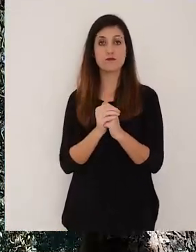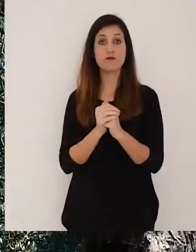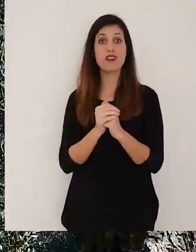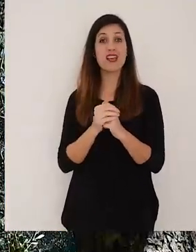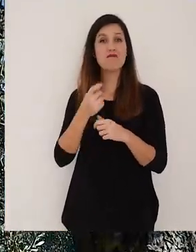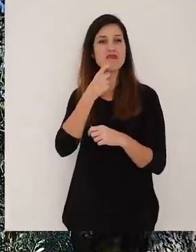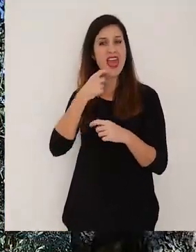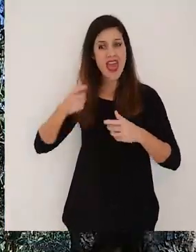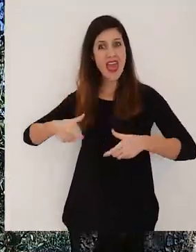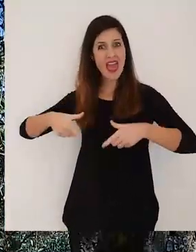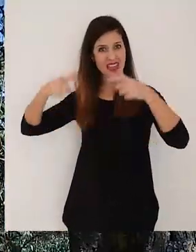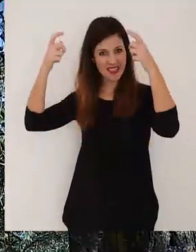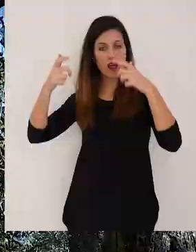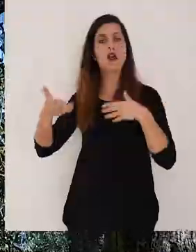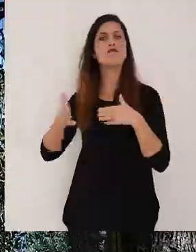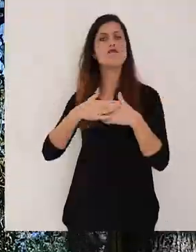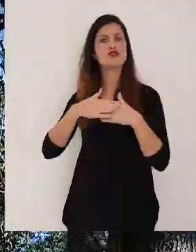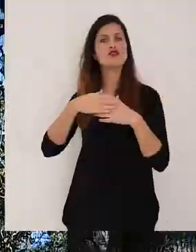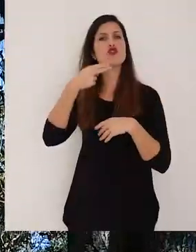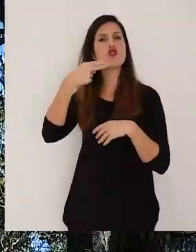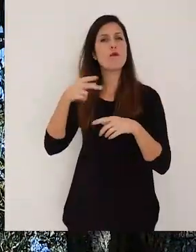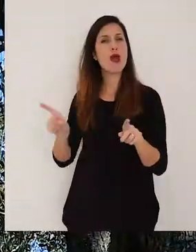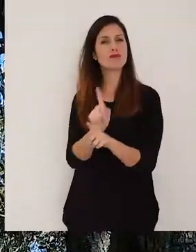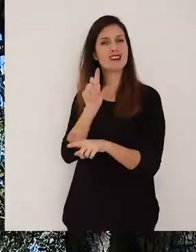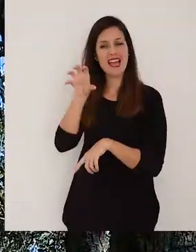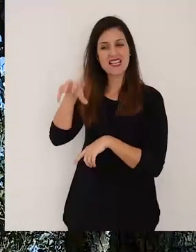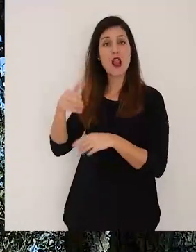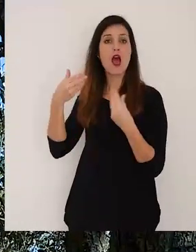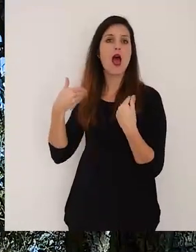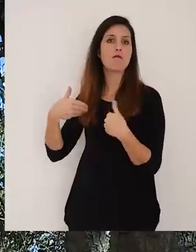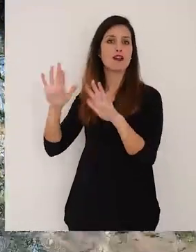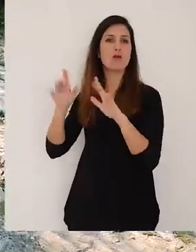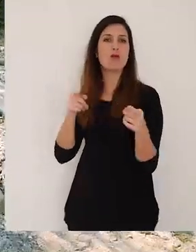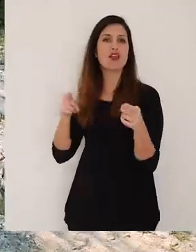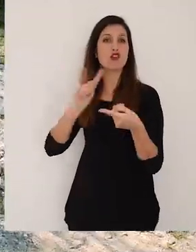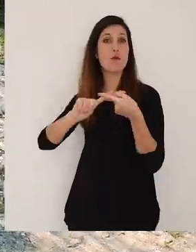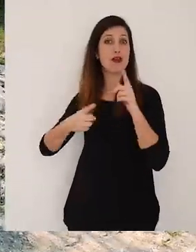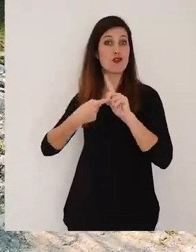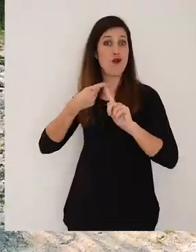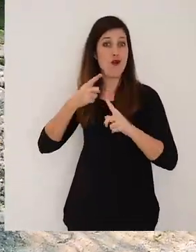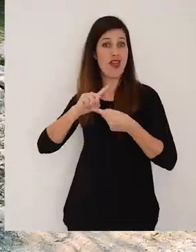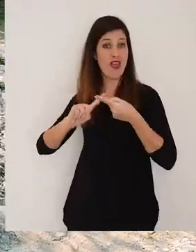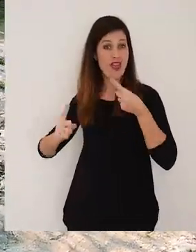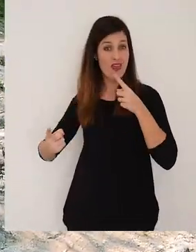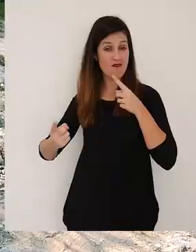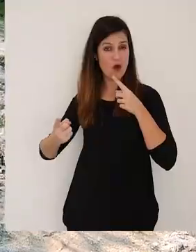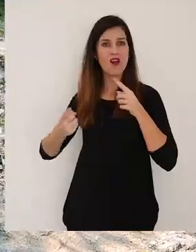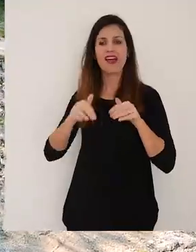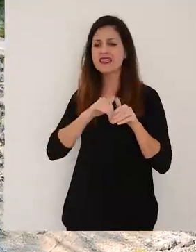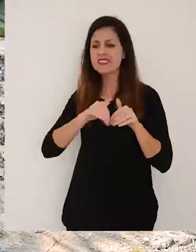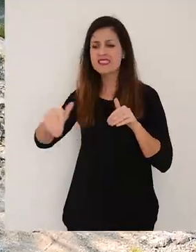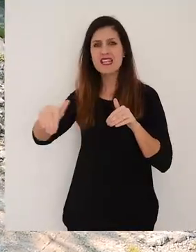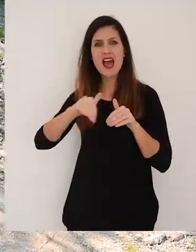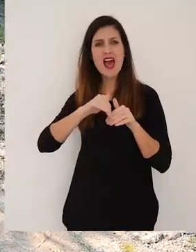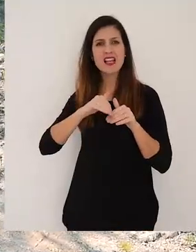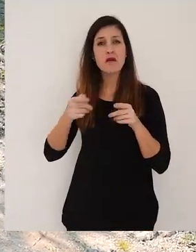Il megalite è posizionato nei pressi dell'omonimo casale, abbandonato in epoca medievale, e lungo la rotta di una strada